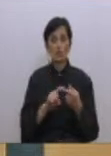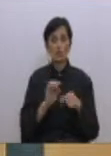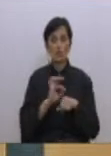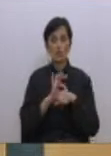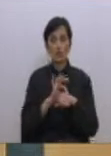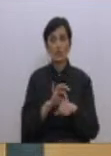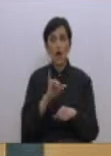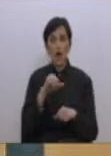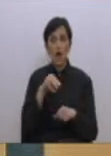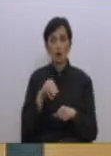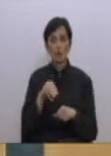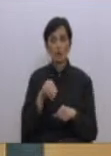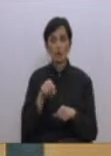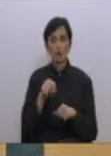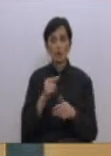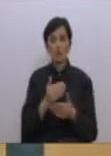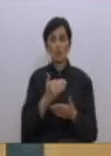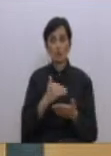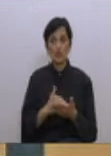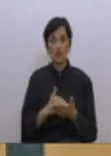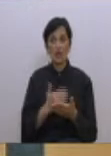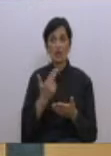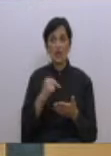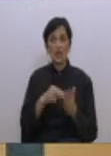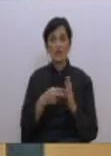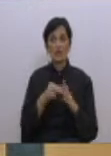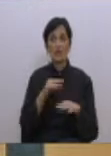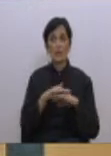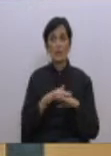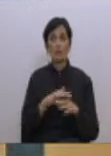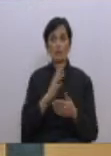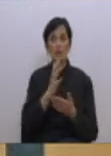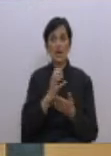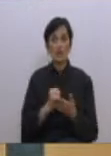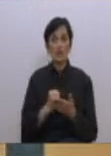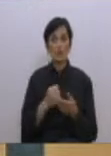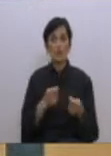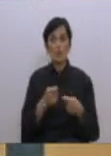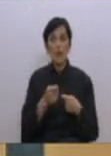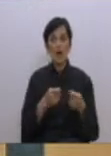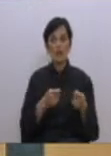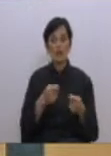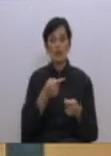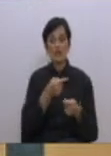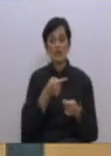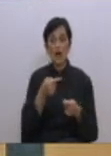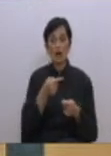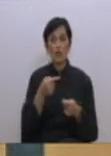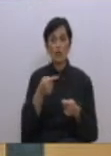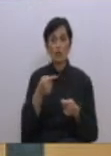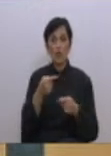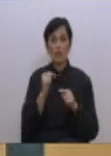ჩატარებული აუდიტების შედეგად საბიუჯეტო რესურსების მართვის ნაკლოვანებებს,